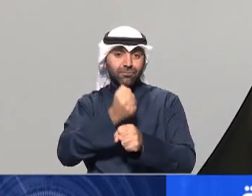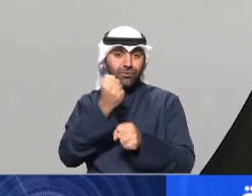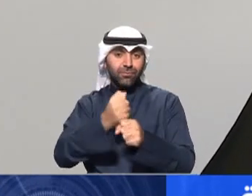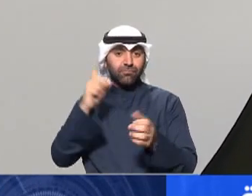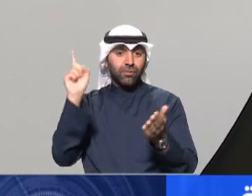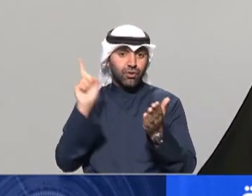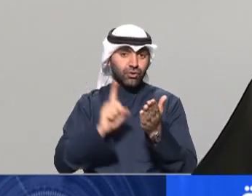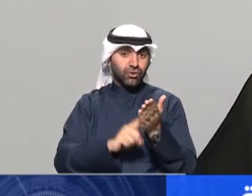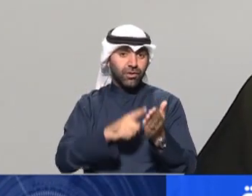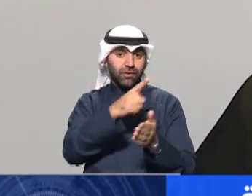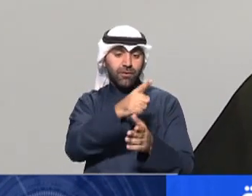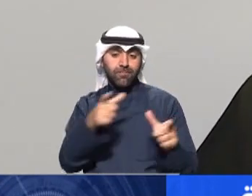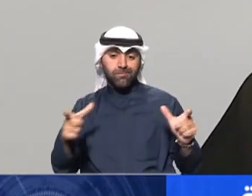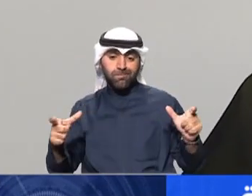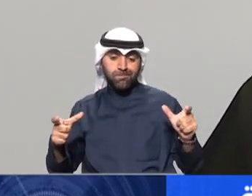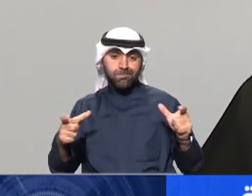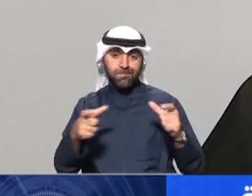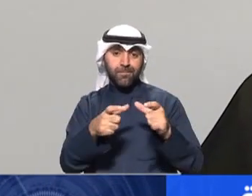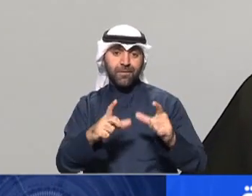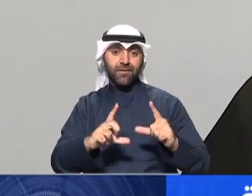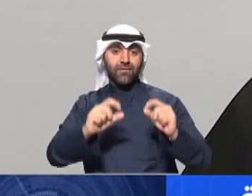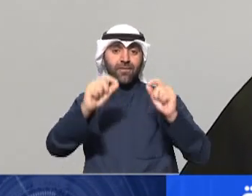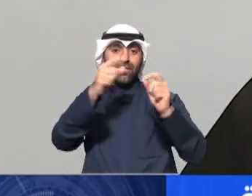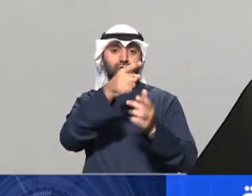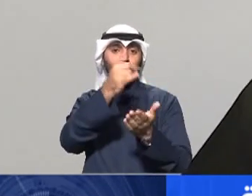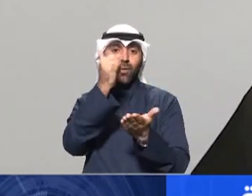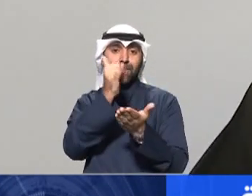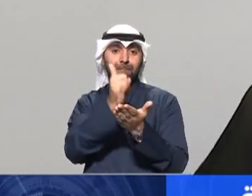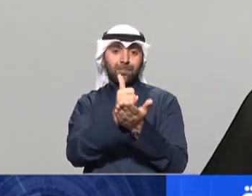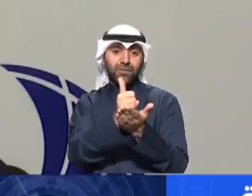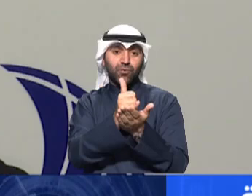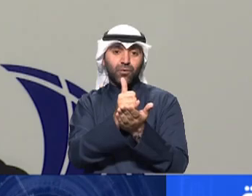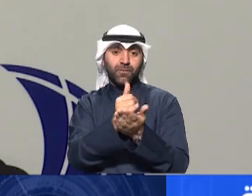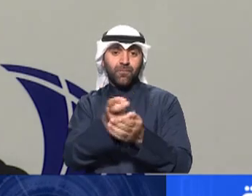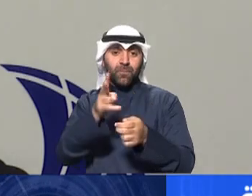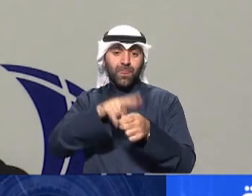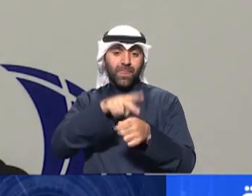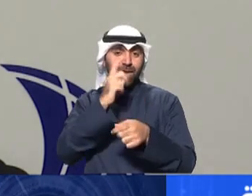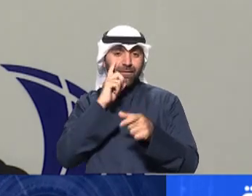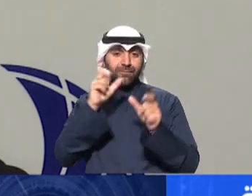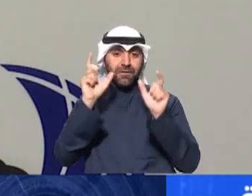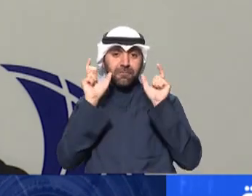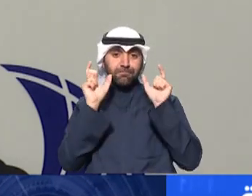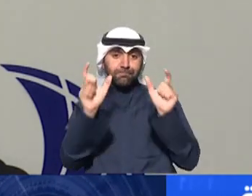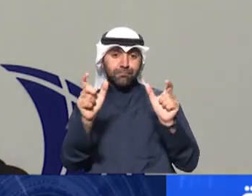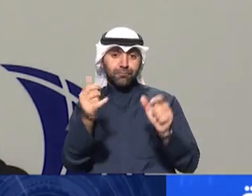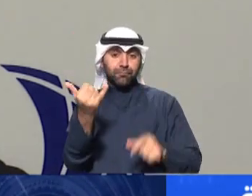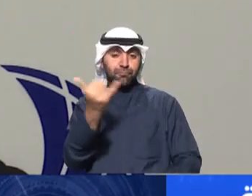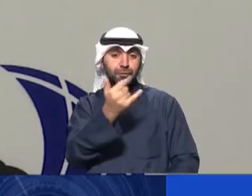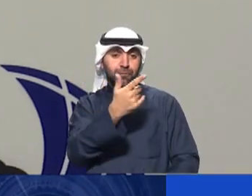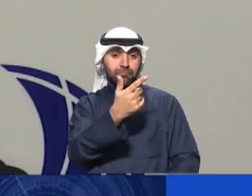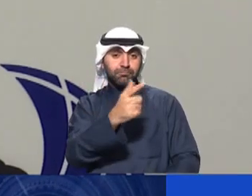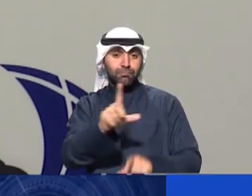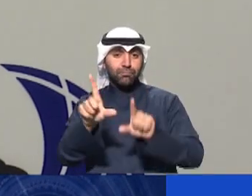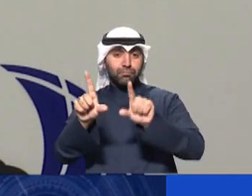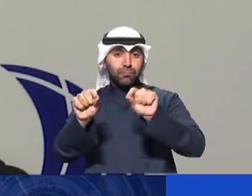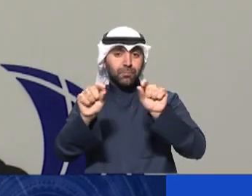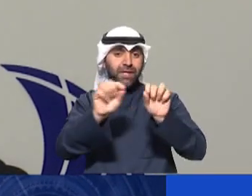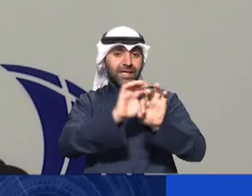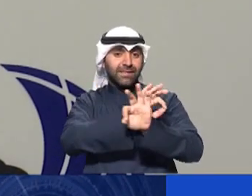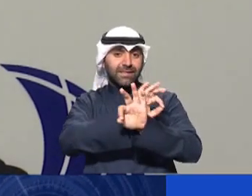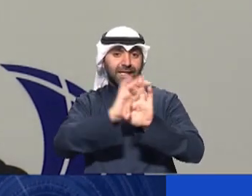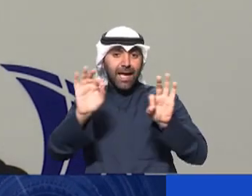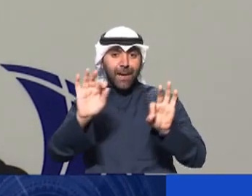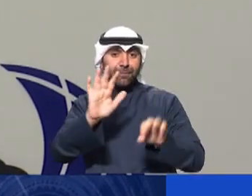أدت إلى أشياء إيجابية لإدارة الأزمة. احنا نبي خطة تعتمد من قبل الحكومة